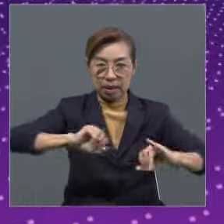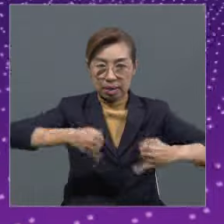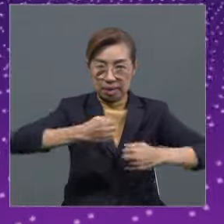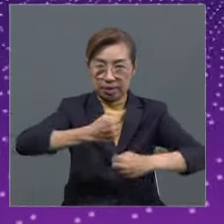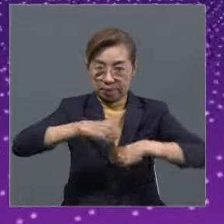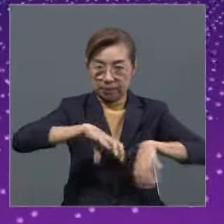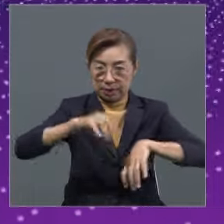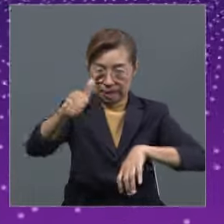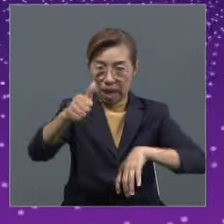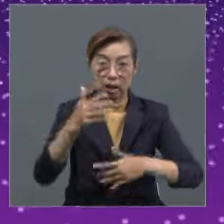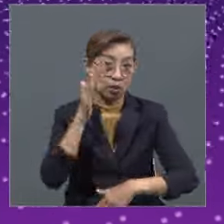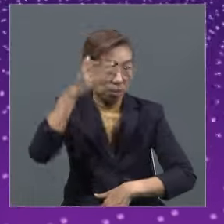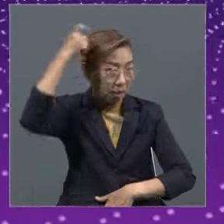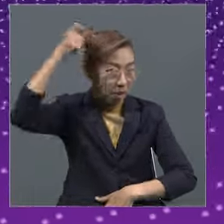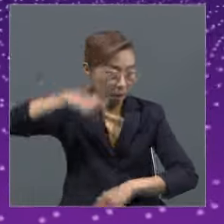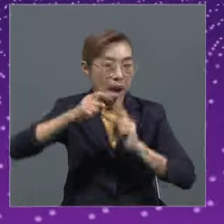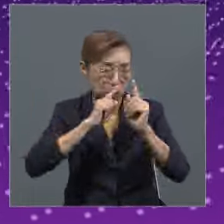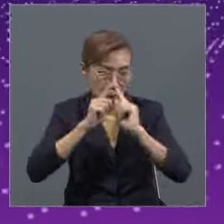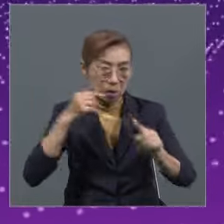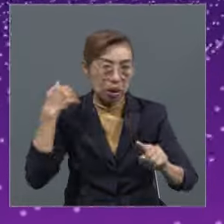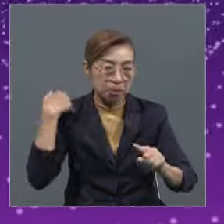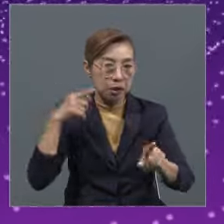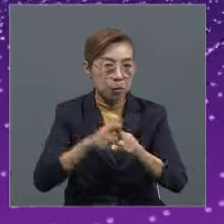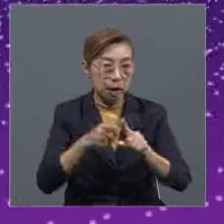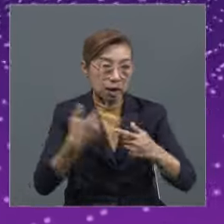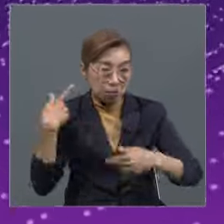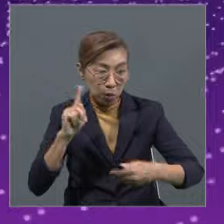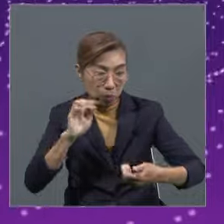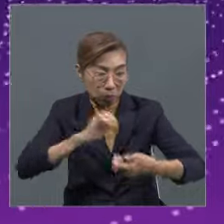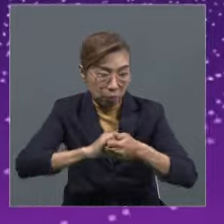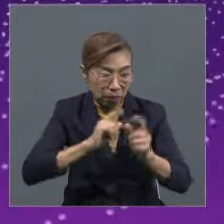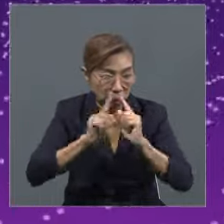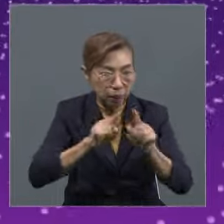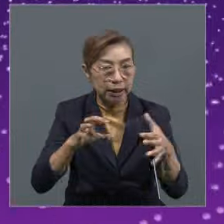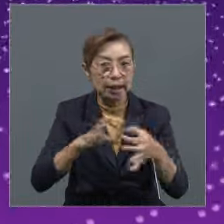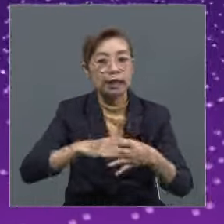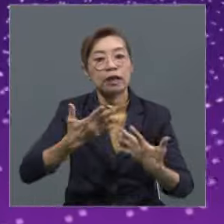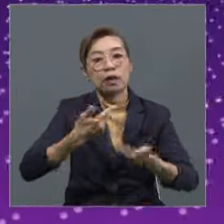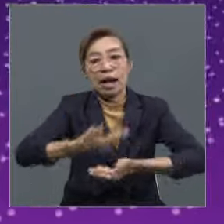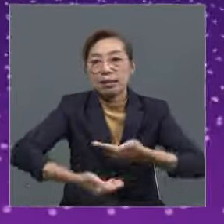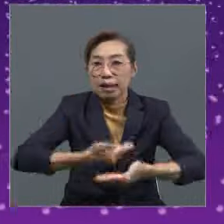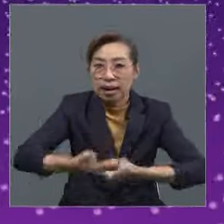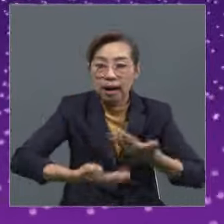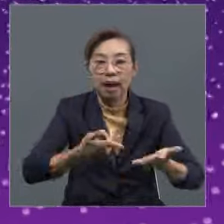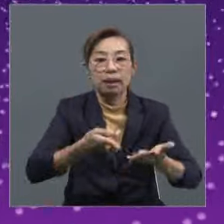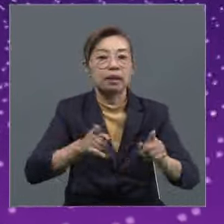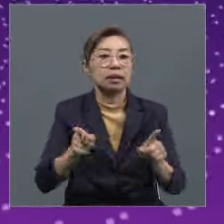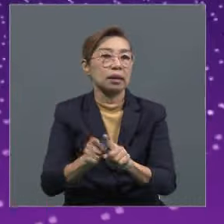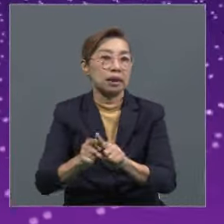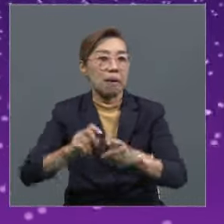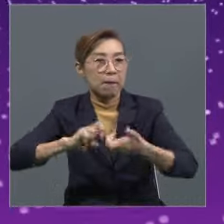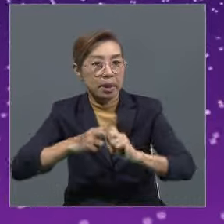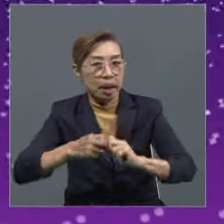ฝ่ายกับเมียนมาร์ด้วยนะครับในประเด็นที่เป็นผลประโยชน์ร่วมกันทั้งเรื่องของความมั่นคงด้านการค้าชายแดนและการแก้ไขปัญหา